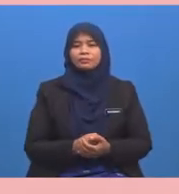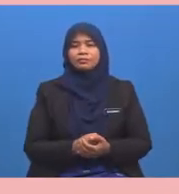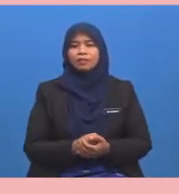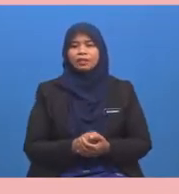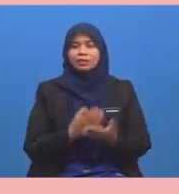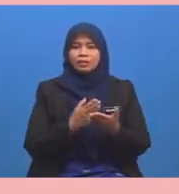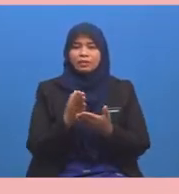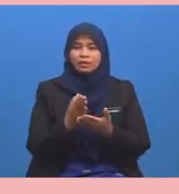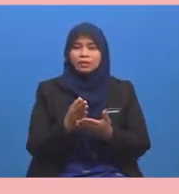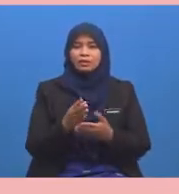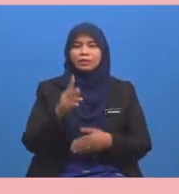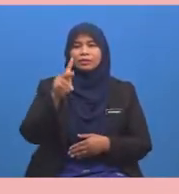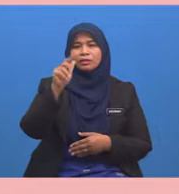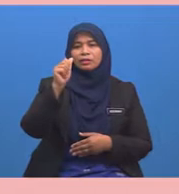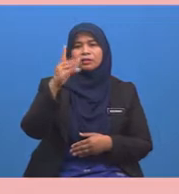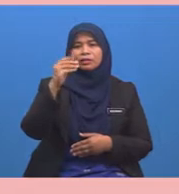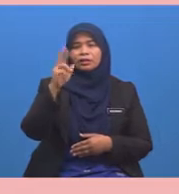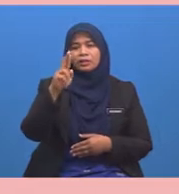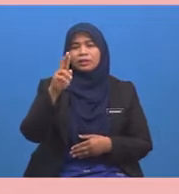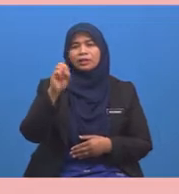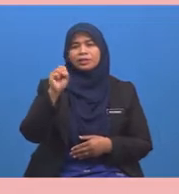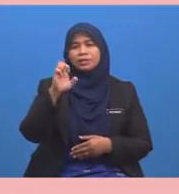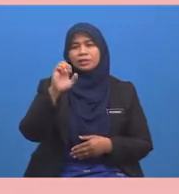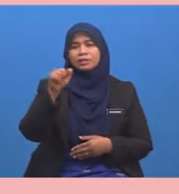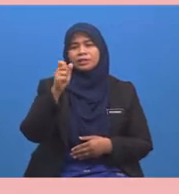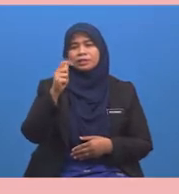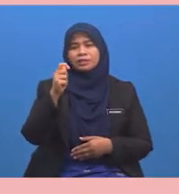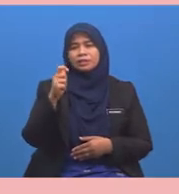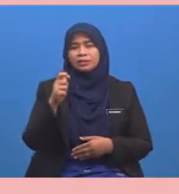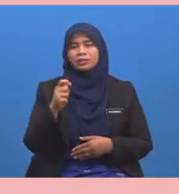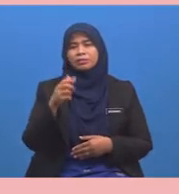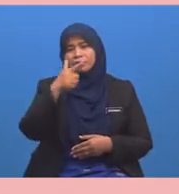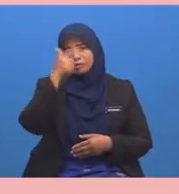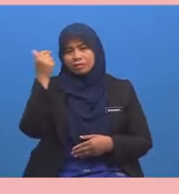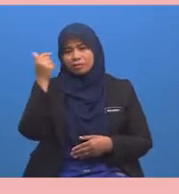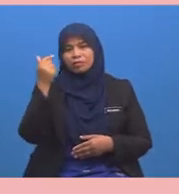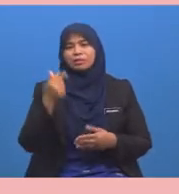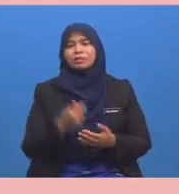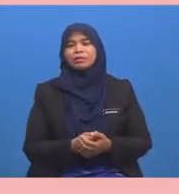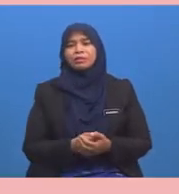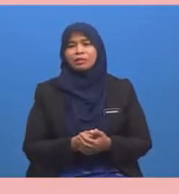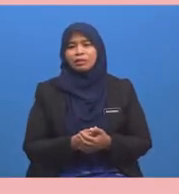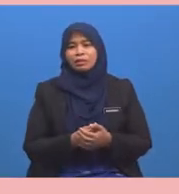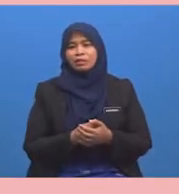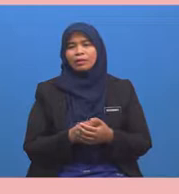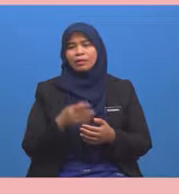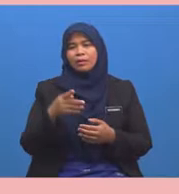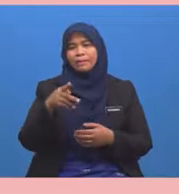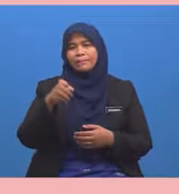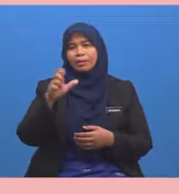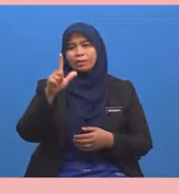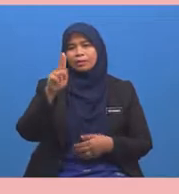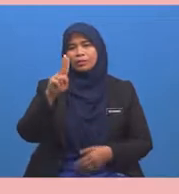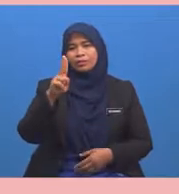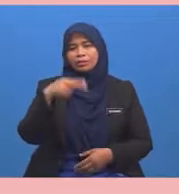Seterusnya, seperti yang diterangkan sebelum ini, ketiadaan tumbuhan akan menyebabkan kadar sejat